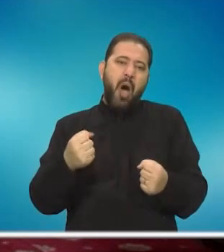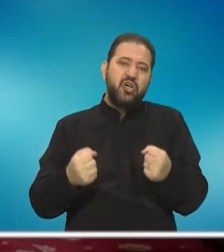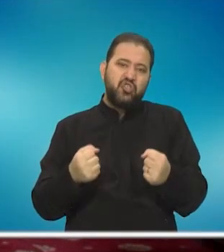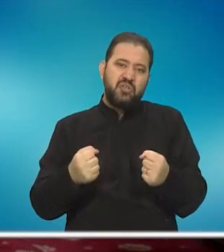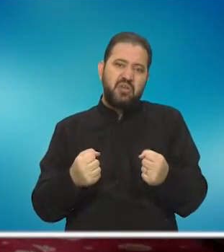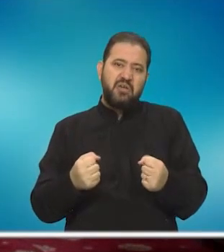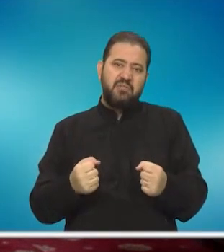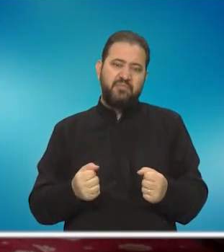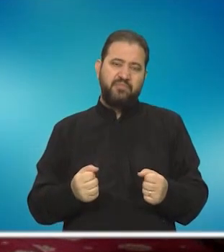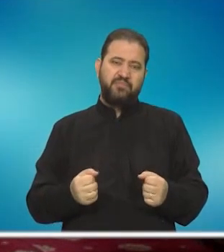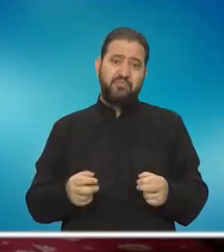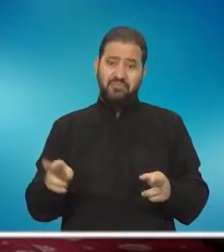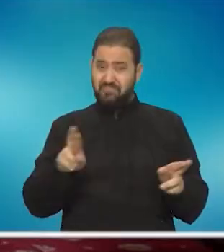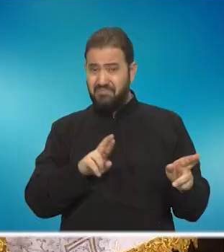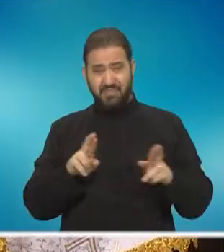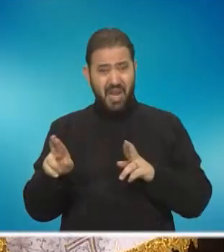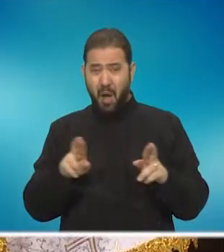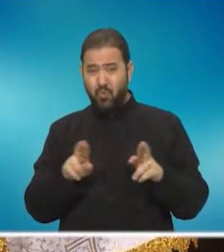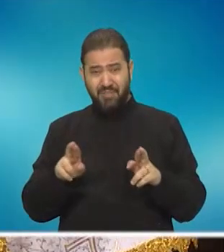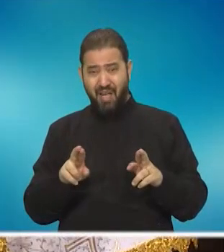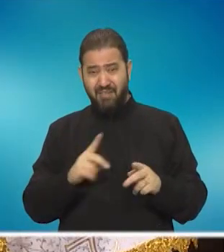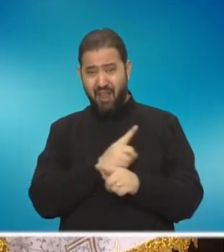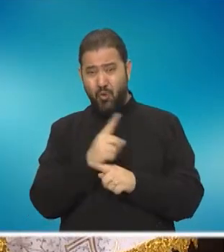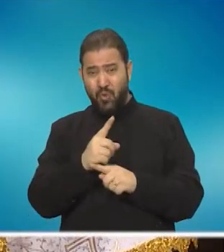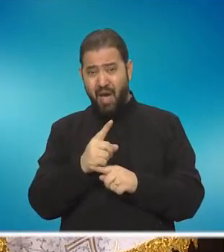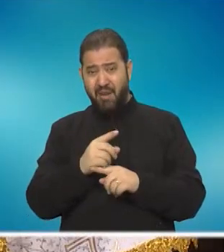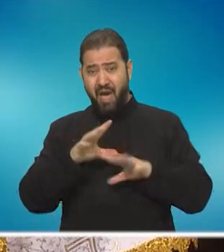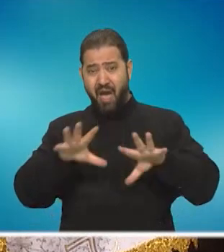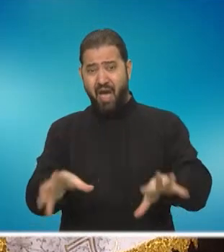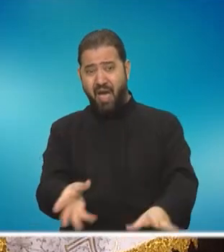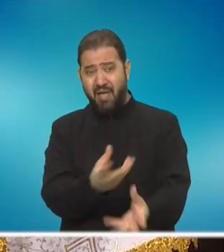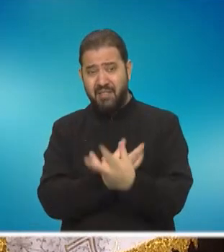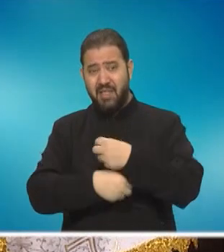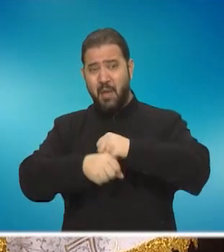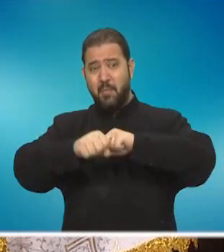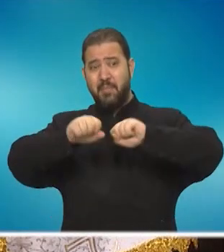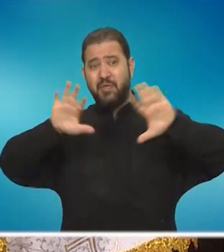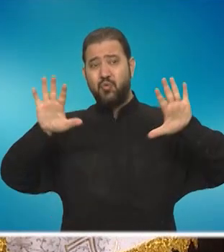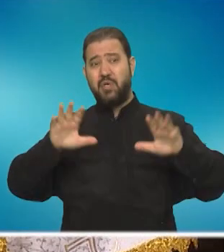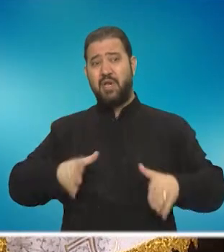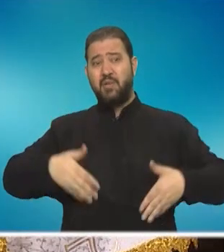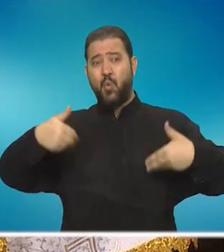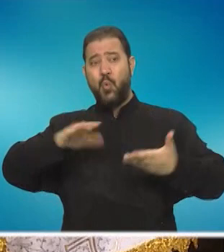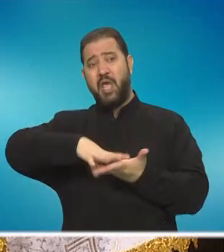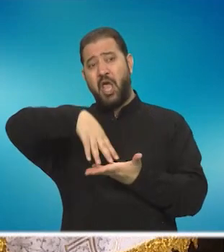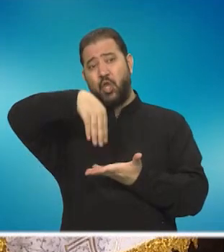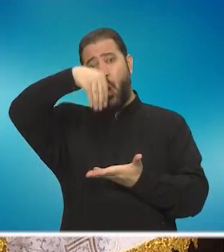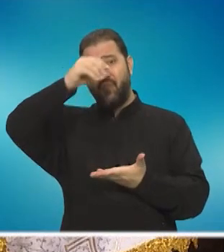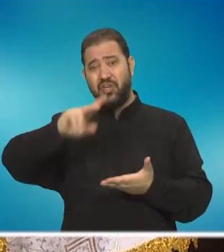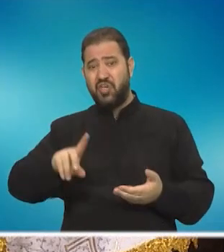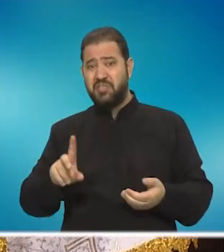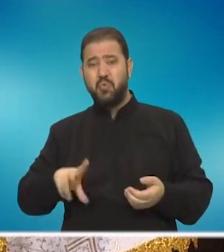la lucrarea de mântuire, la starea ta sufletească, la bucuria duhovnicească,